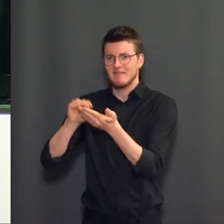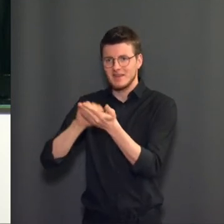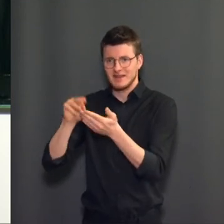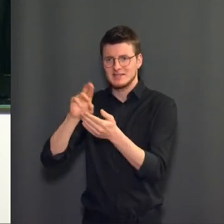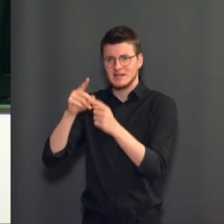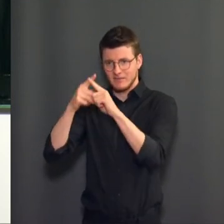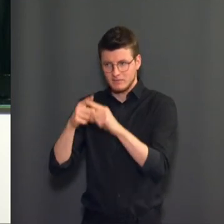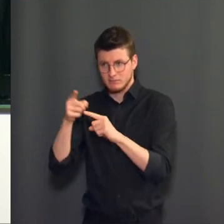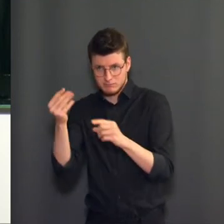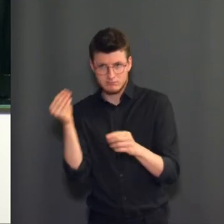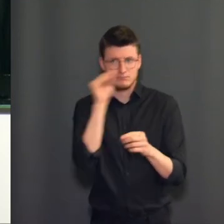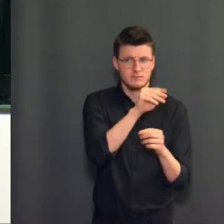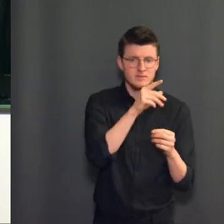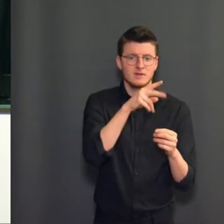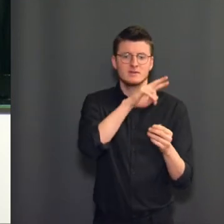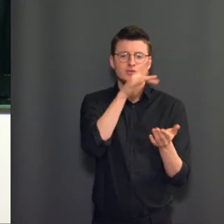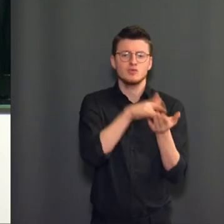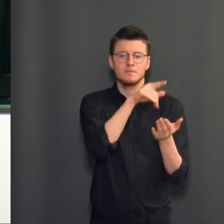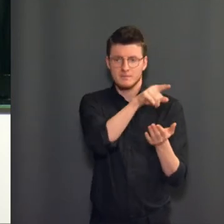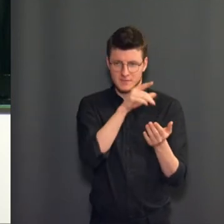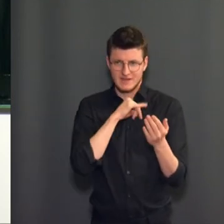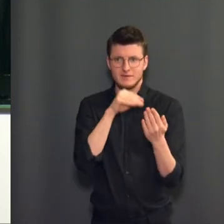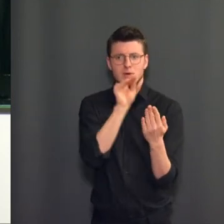Voor vaccinaties in de komende week.